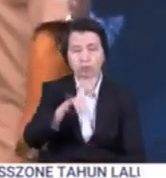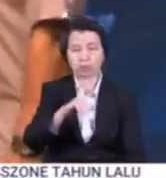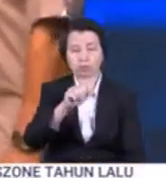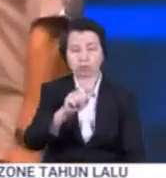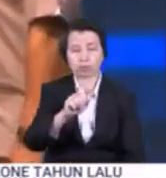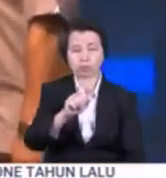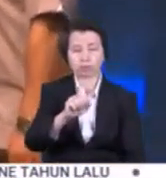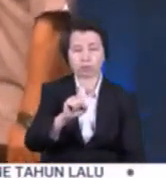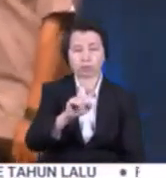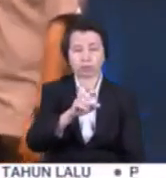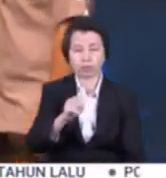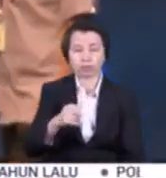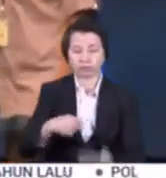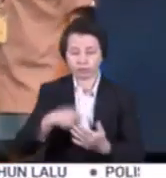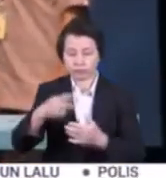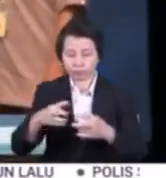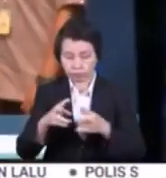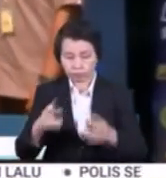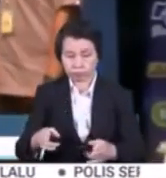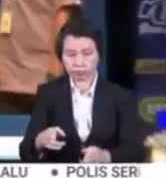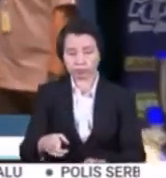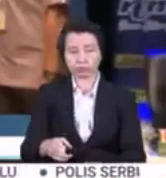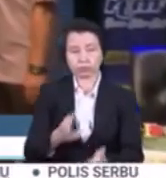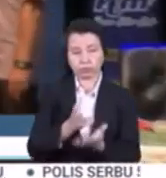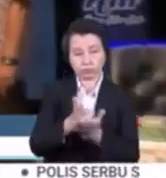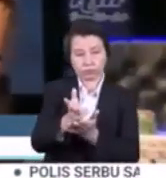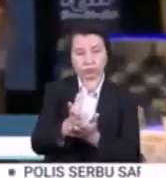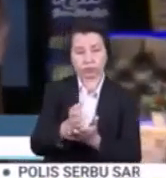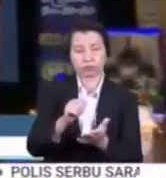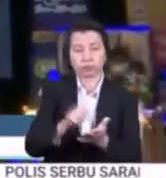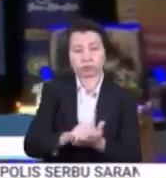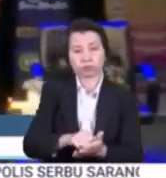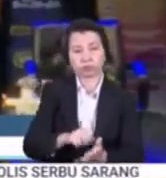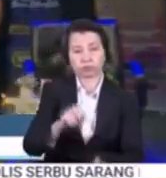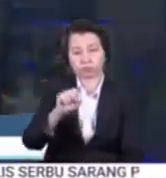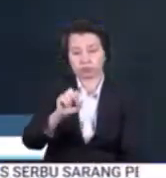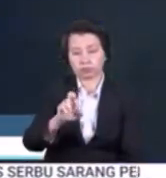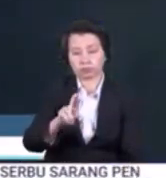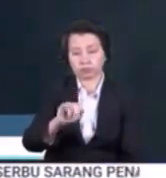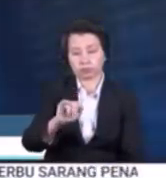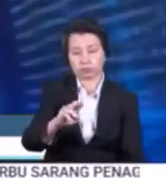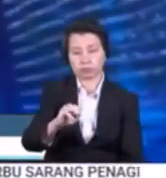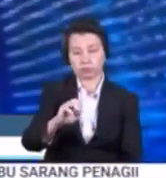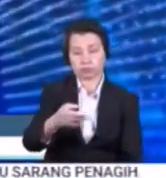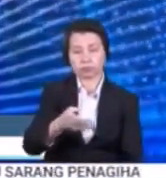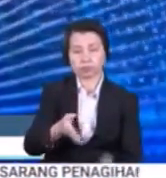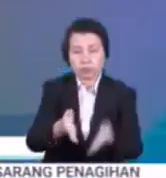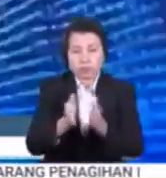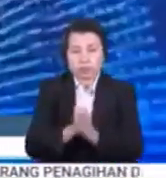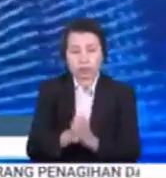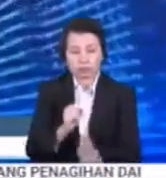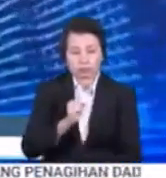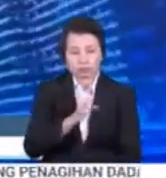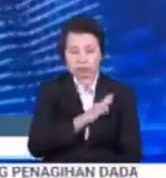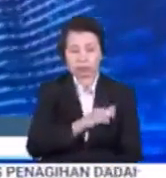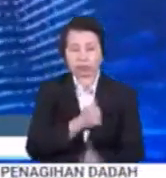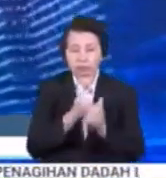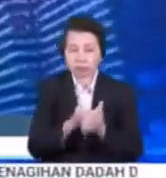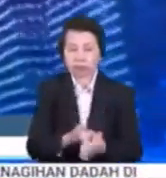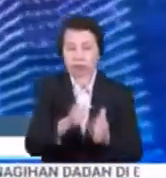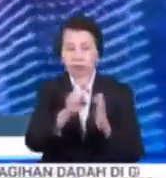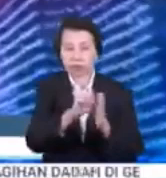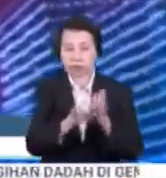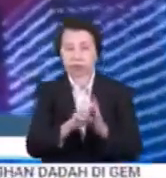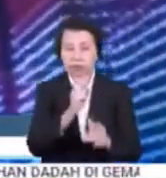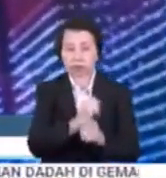program diresmikan pengarahnya Abu Bakar Soimah dalam ucapannya menggeser setiap kaki tangannya patuh etika